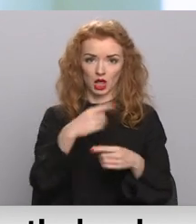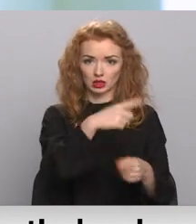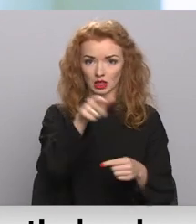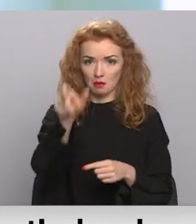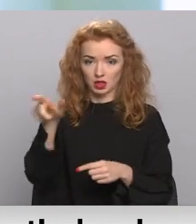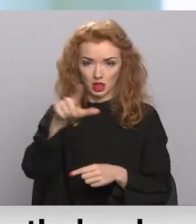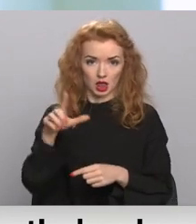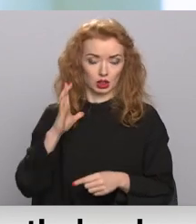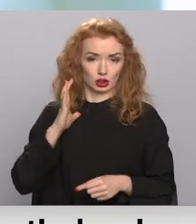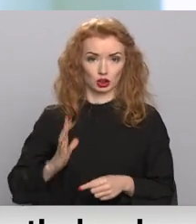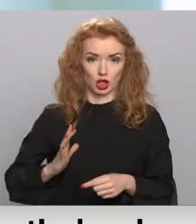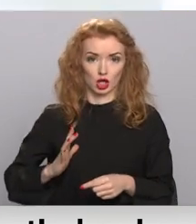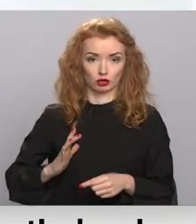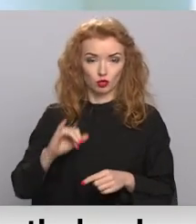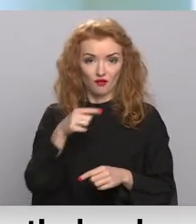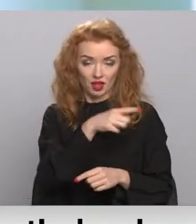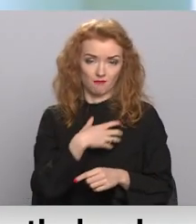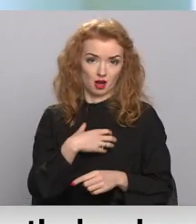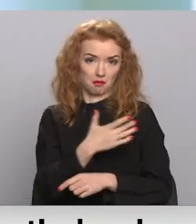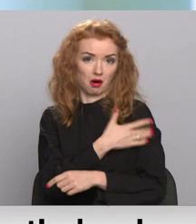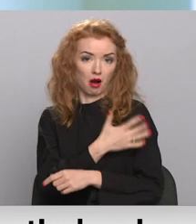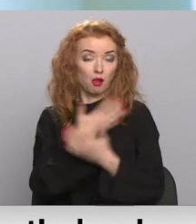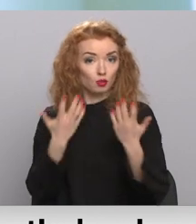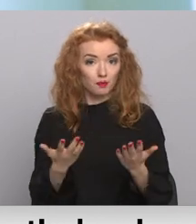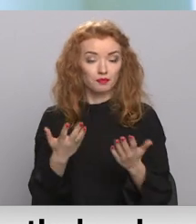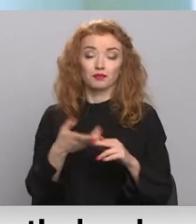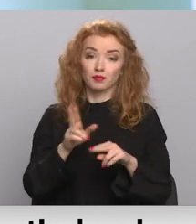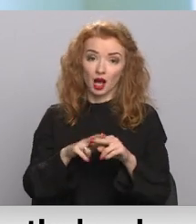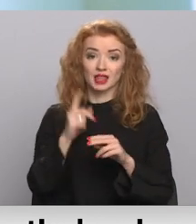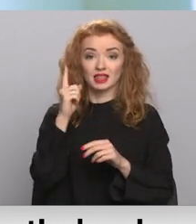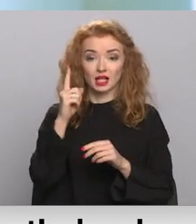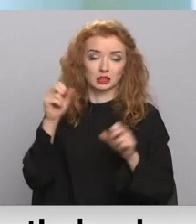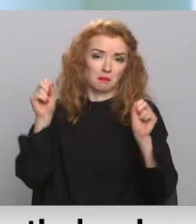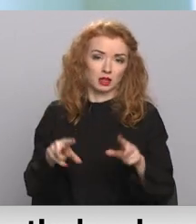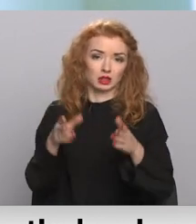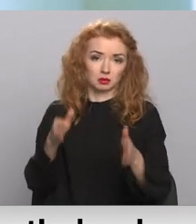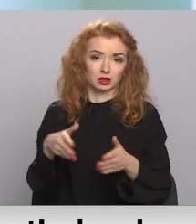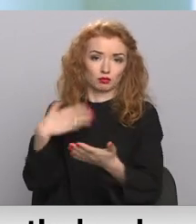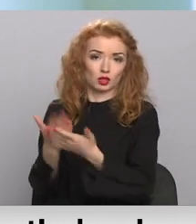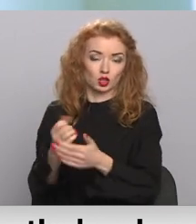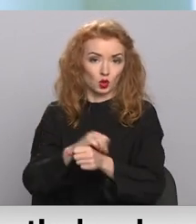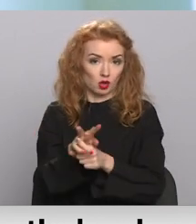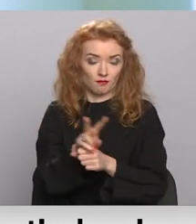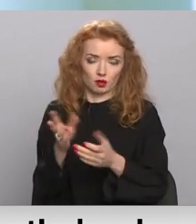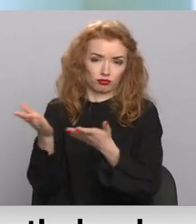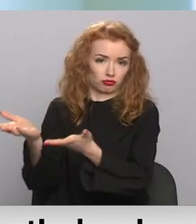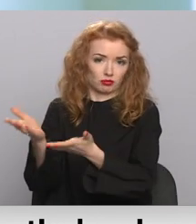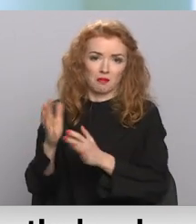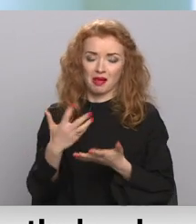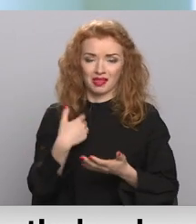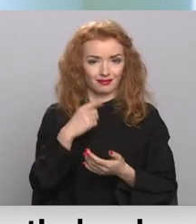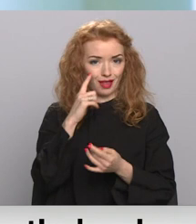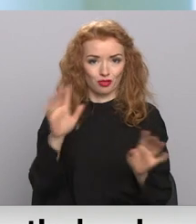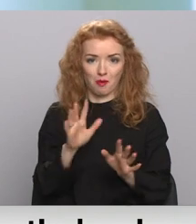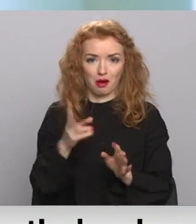vajadzīga medicīniskas pakalpojums. Vai nu tikai tad ir COVID slimnīca, ja, bet nu, es nedomāju,